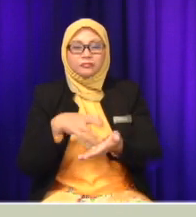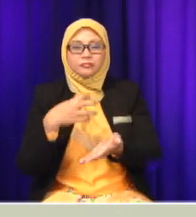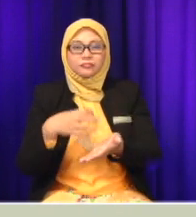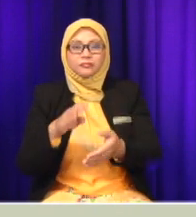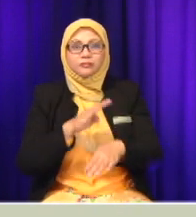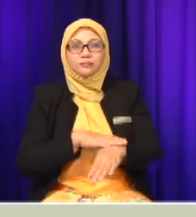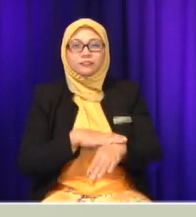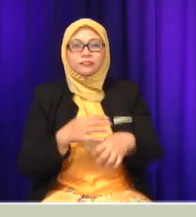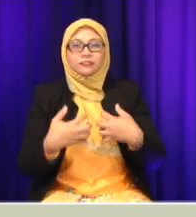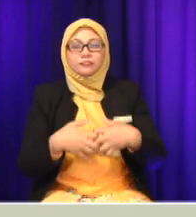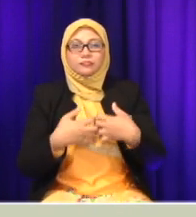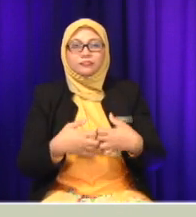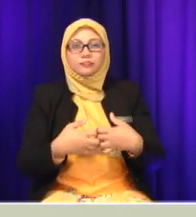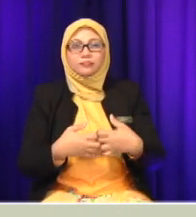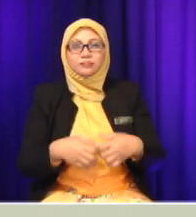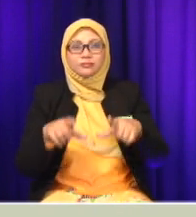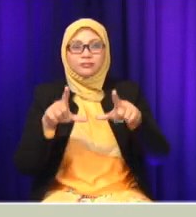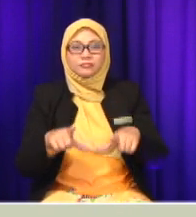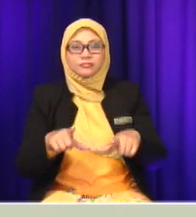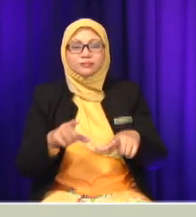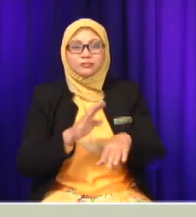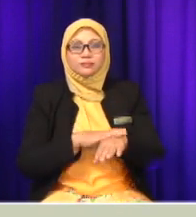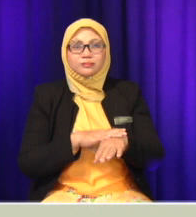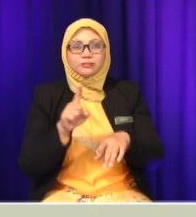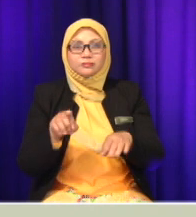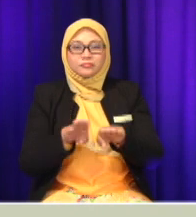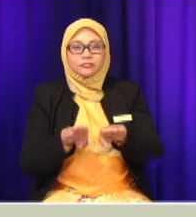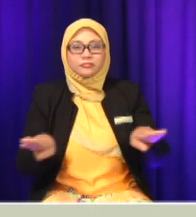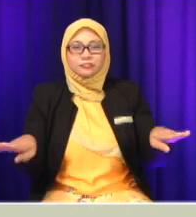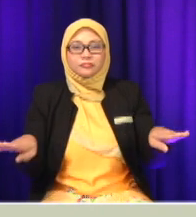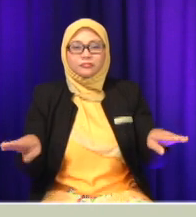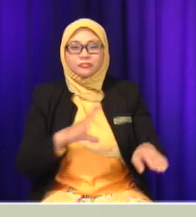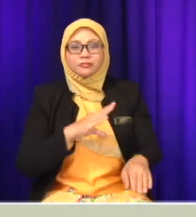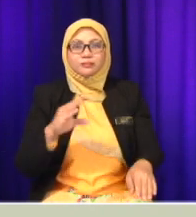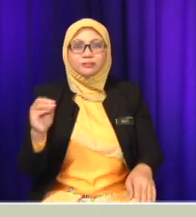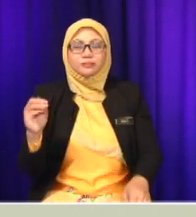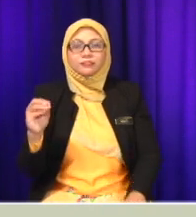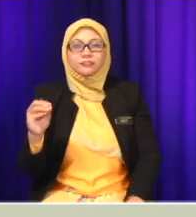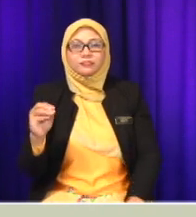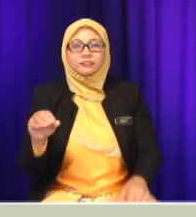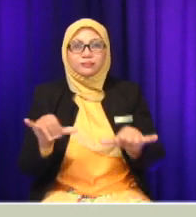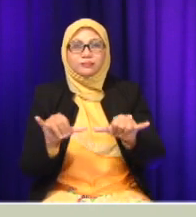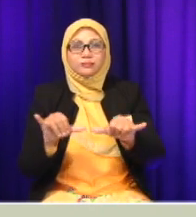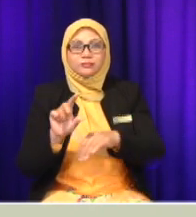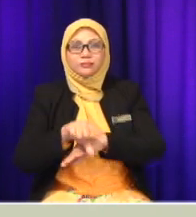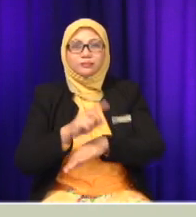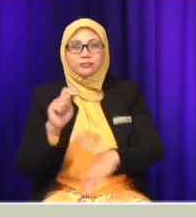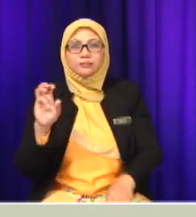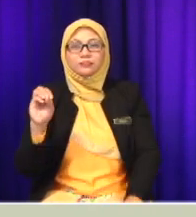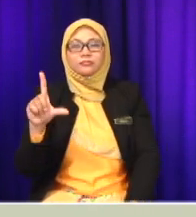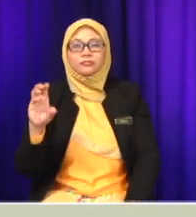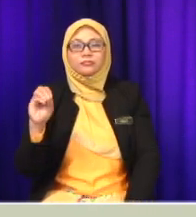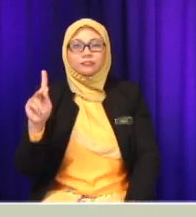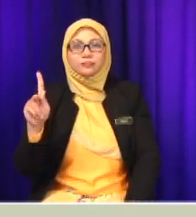meletakkan injap di atas V Block dan juga kita ukur dengan menggunakan tolok dail dan yang terakhir kita mengukur pegas